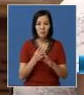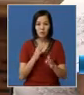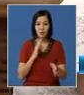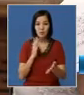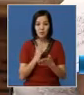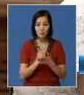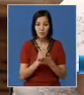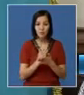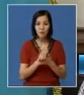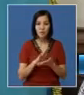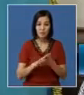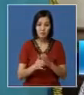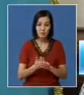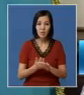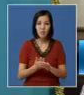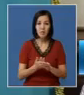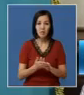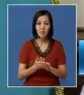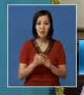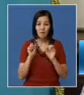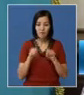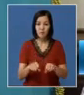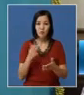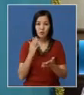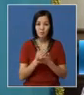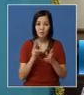будет, тоже көмектесуге қарыңдар. Жарай ма?